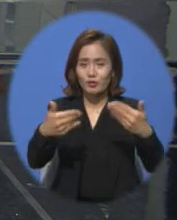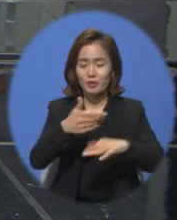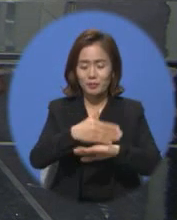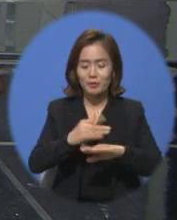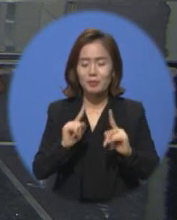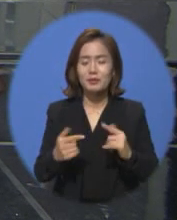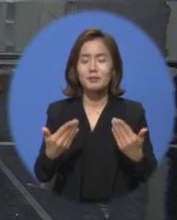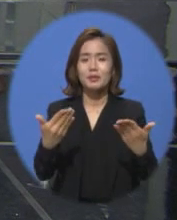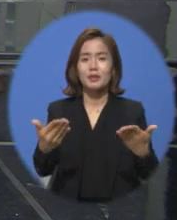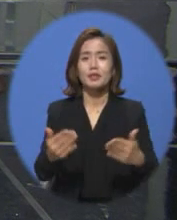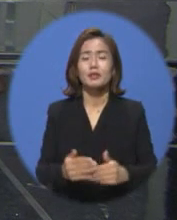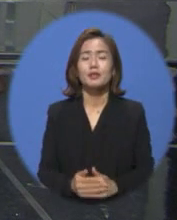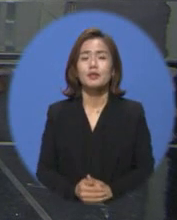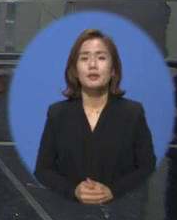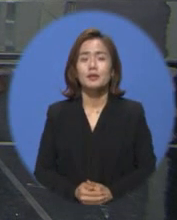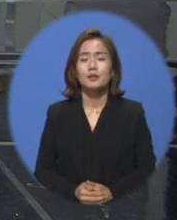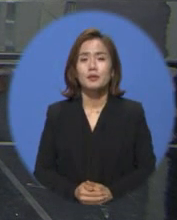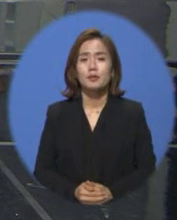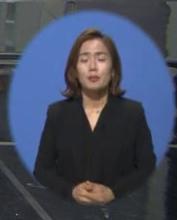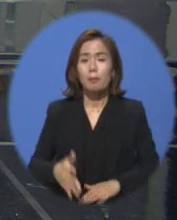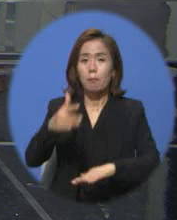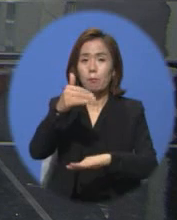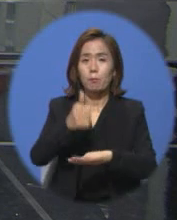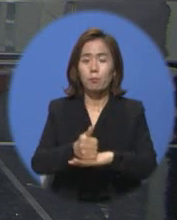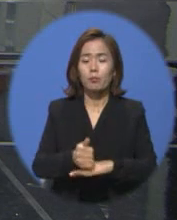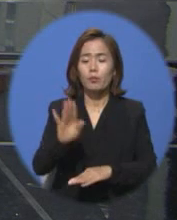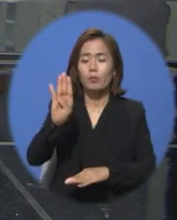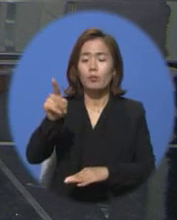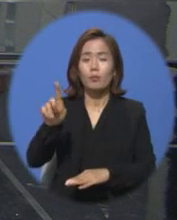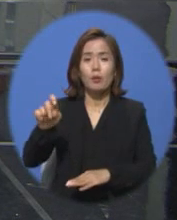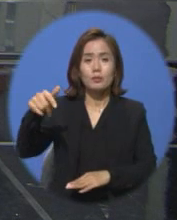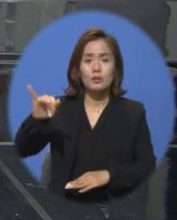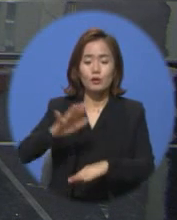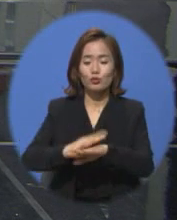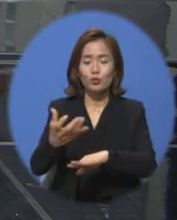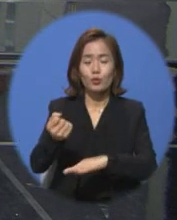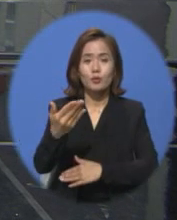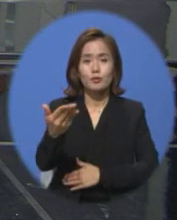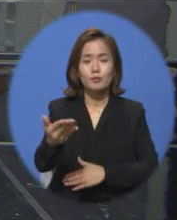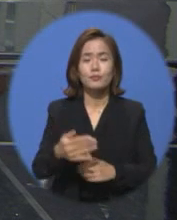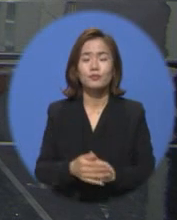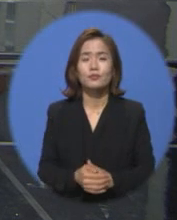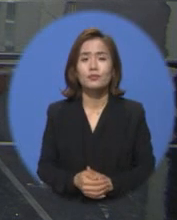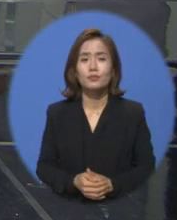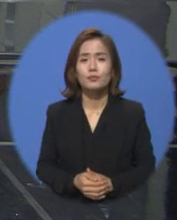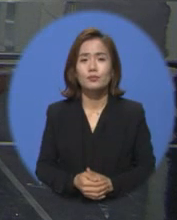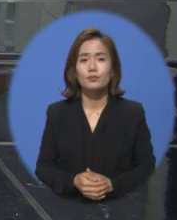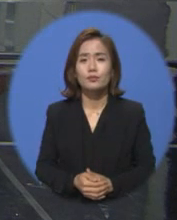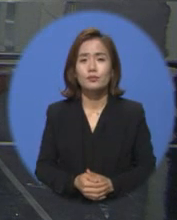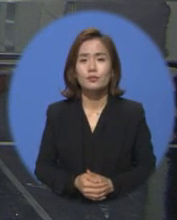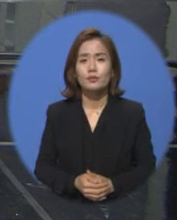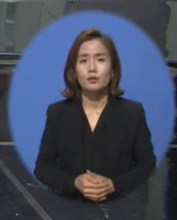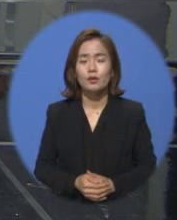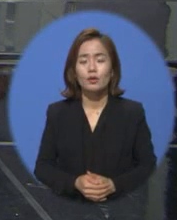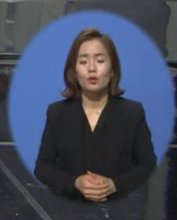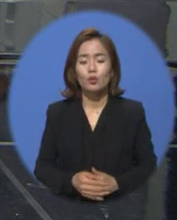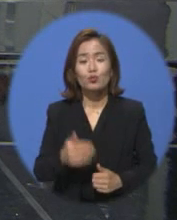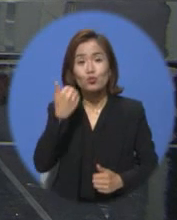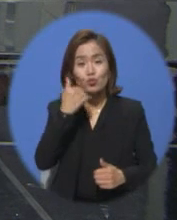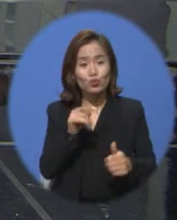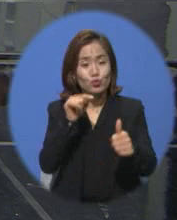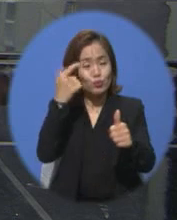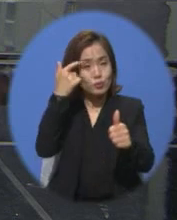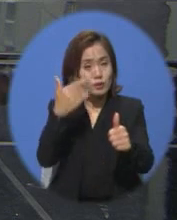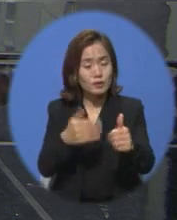비교적순조롭게일을진행할수있도록도와주셔서감사합니다.네, 마지막으로범기철후보에게발언권을넘기겠습니다 . 먼저상대후보를지목하신